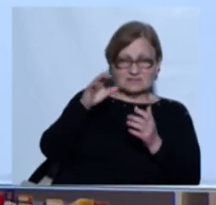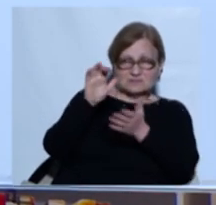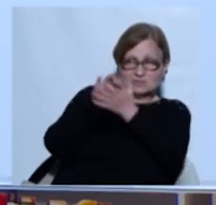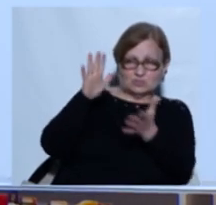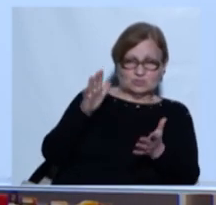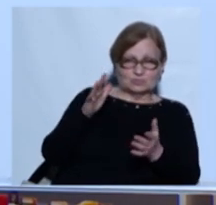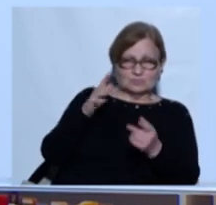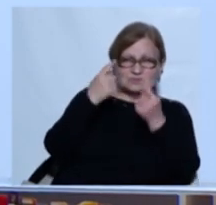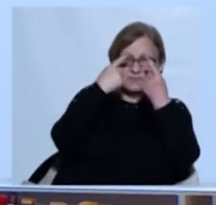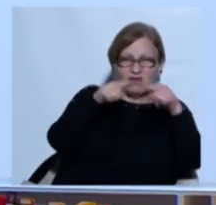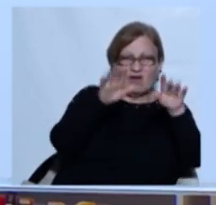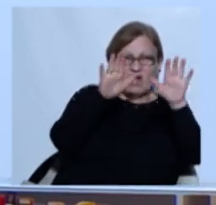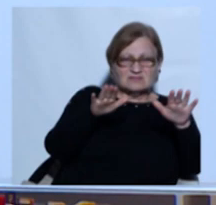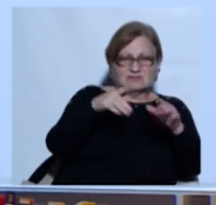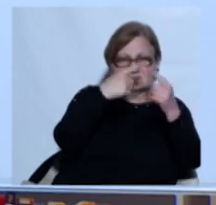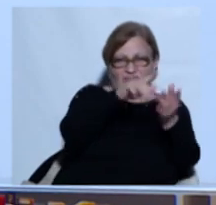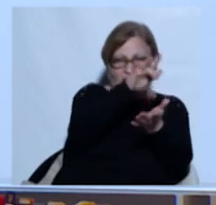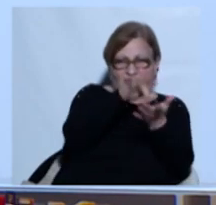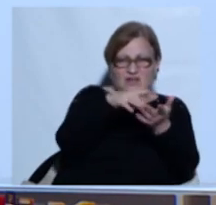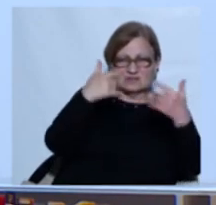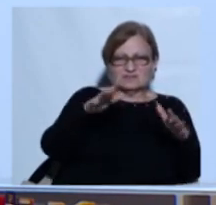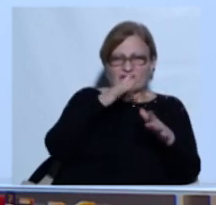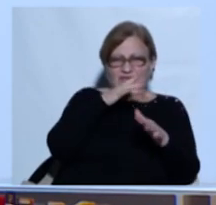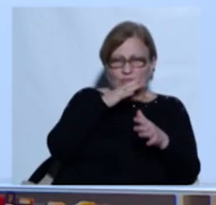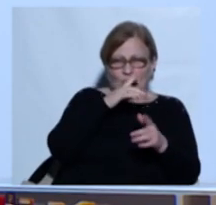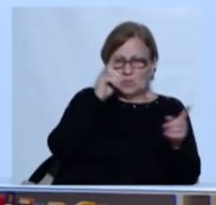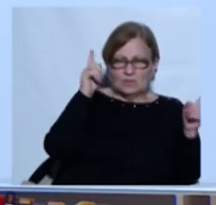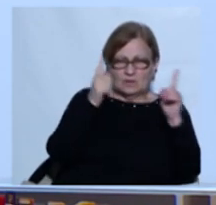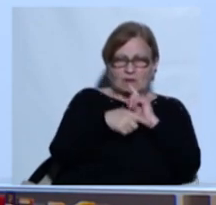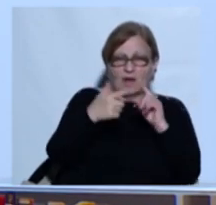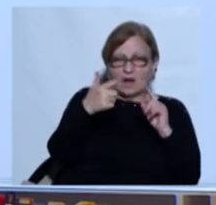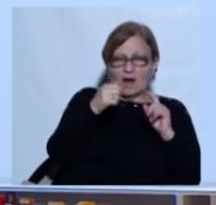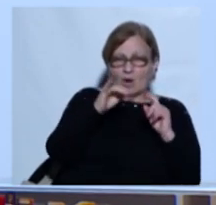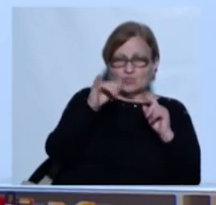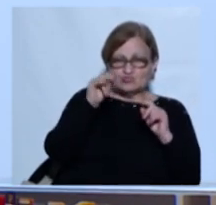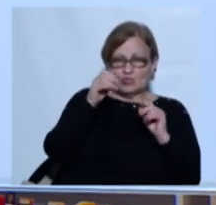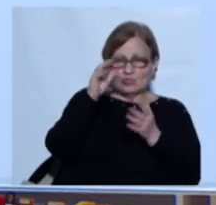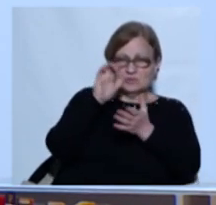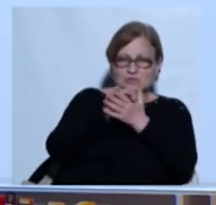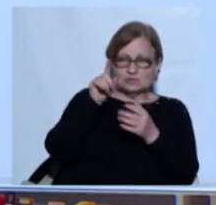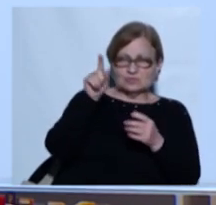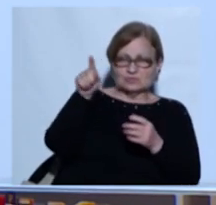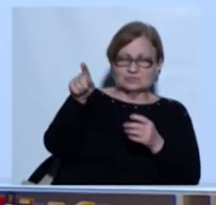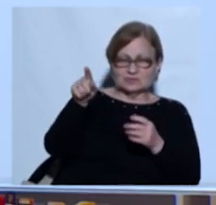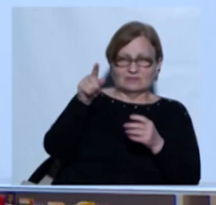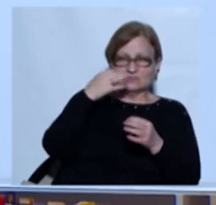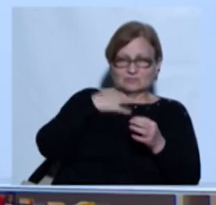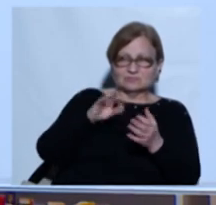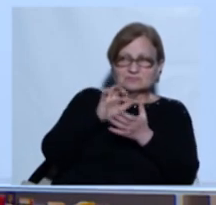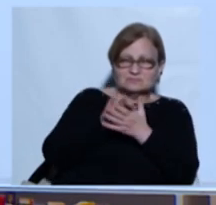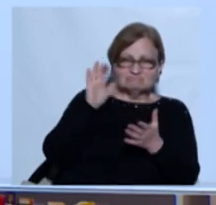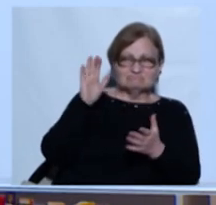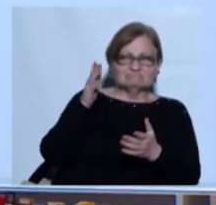სხვა ქალაქში, სხვა დროს, სხვა ჟამს, აი გაუჩო იცნობს თავის გერს და ეტყვის ასეთ სიტყვებს: